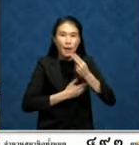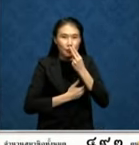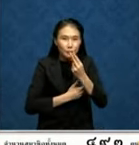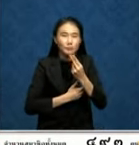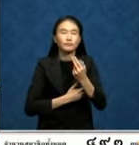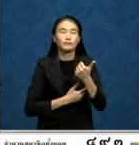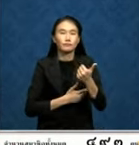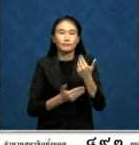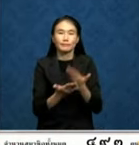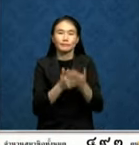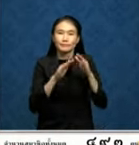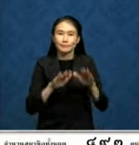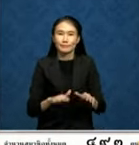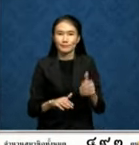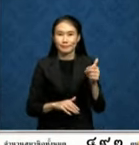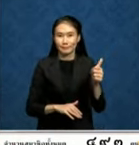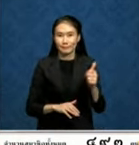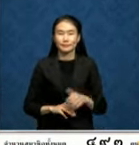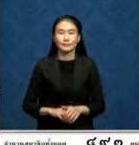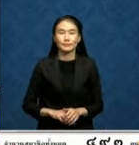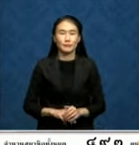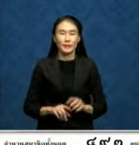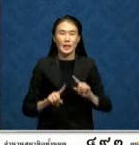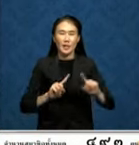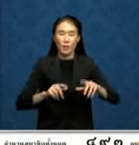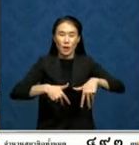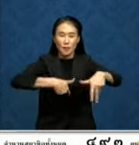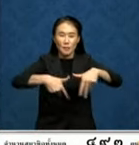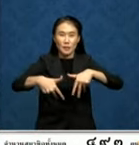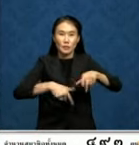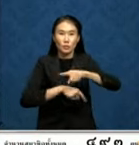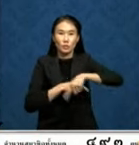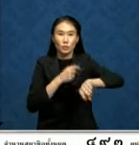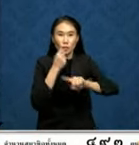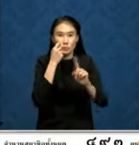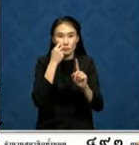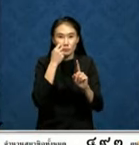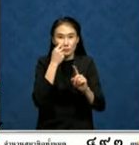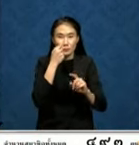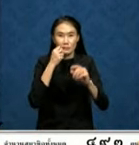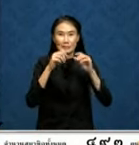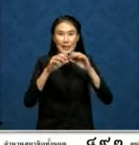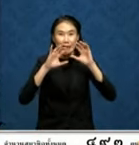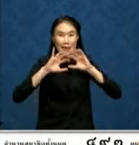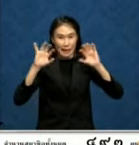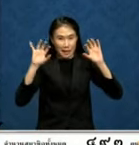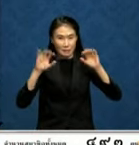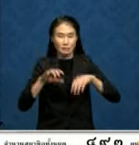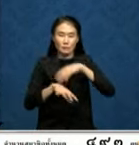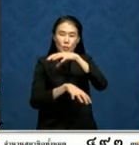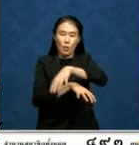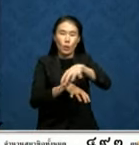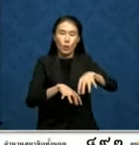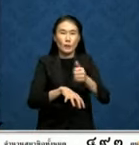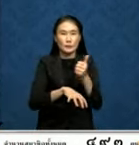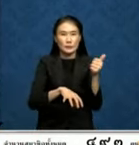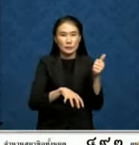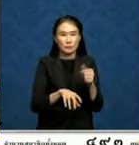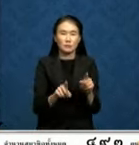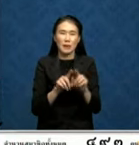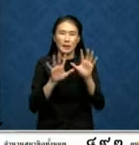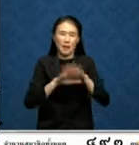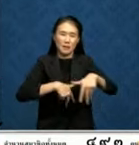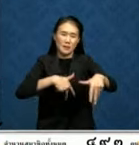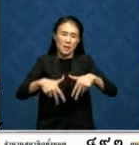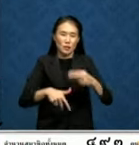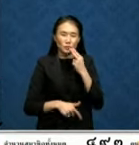าดค่าไฟก็ลดลงแต่สำหรับประชาชนครับหน่วยงานภาครัฐหรือองค์กรที่เกี่ยวข้องไม่ได้เข้าหาประช